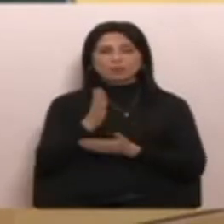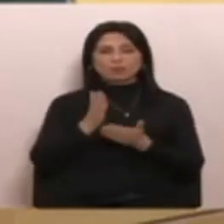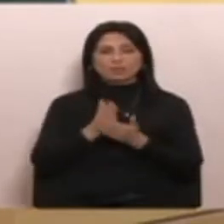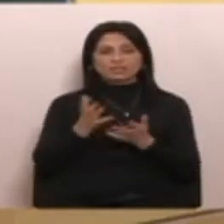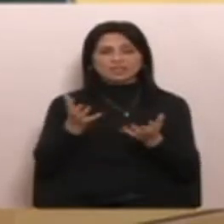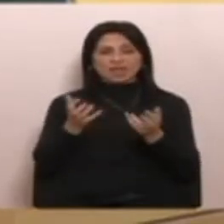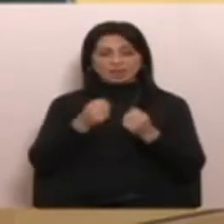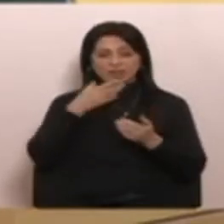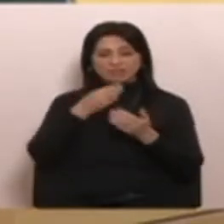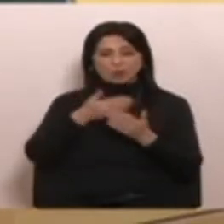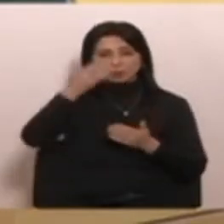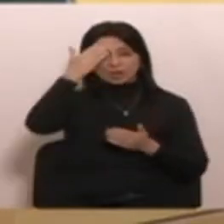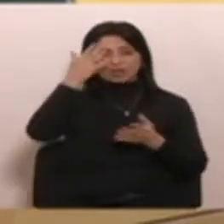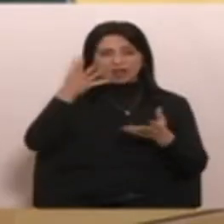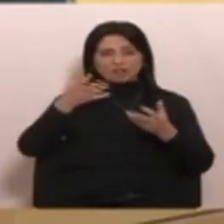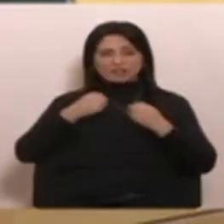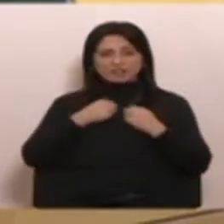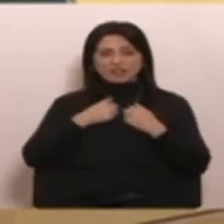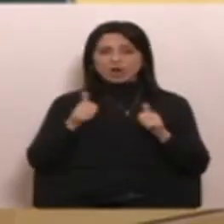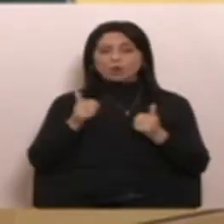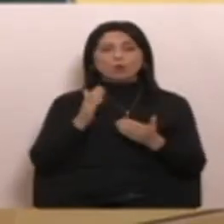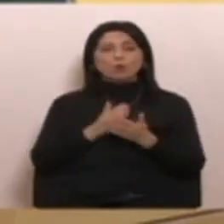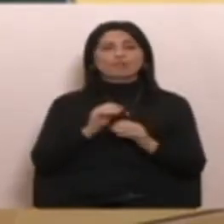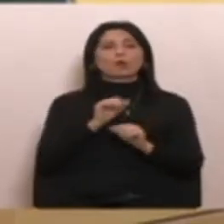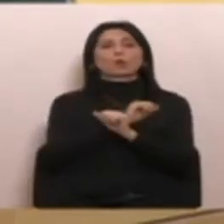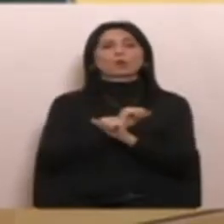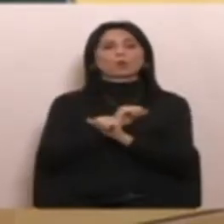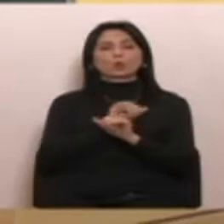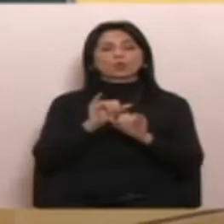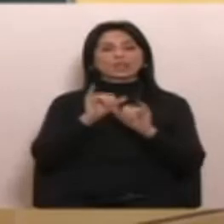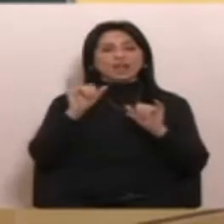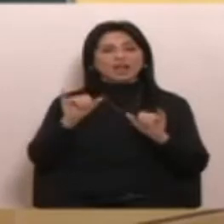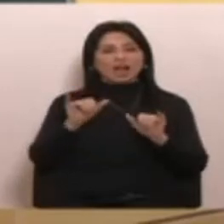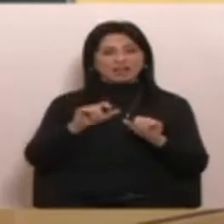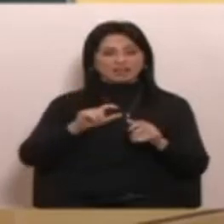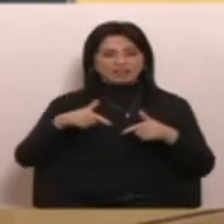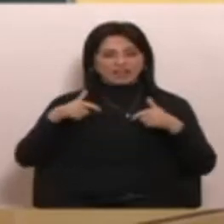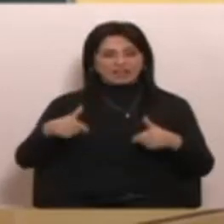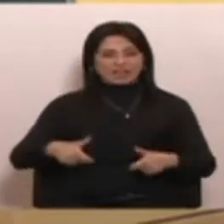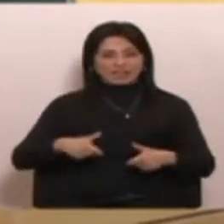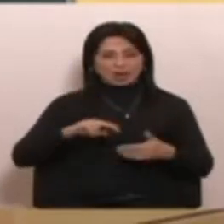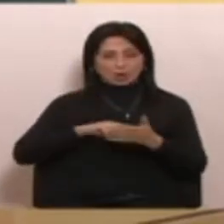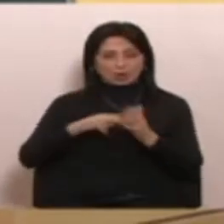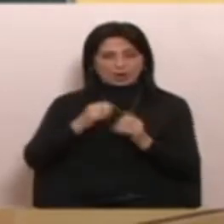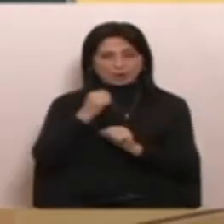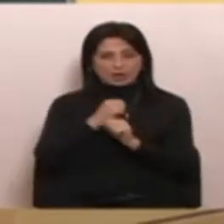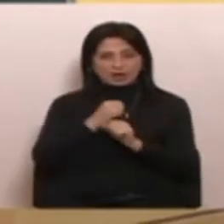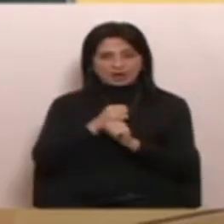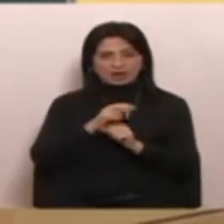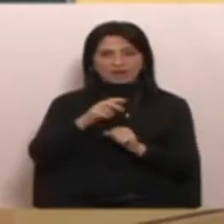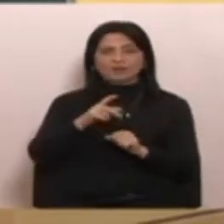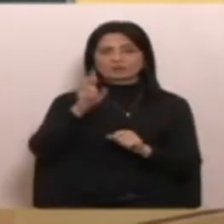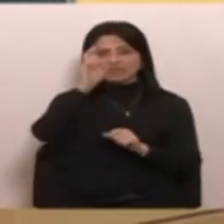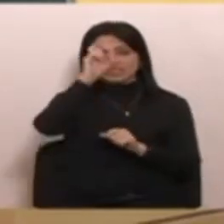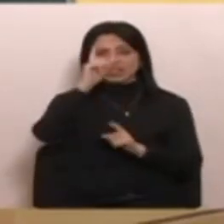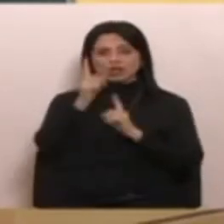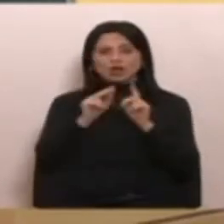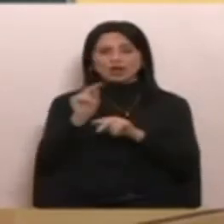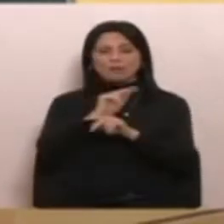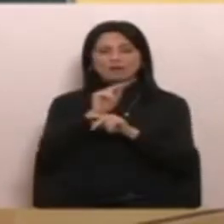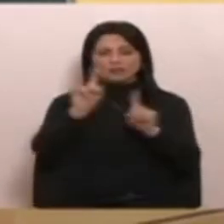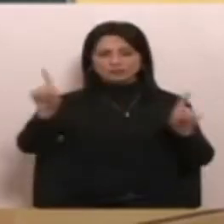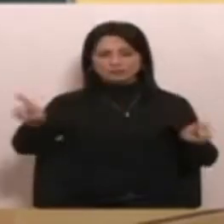აიღებს საკუთარ თავზე. როგორებიცაა კურორტის განვითარების გენერალური გეგმის შექმნა, საჯარო ინფრასტრუქტურის რეაბილიტაცია